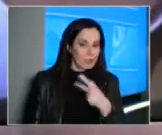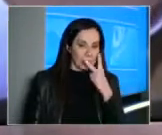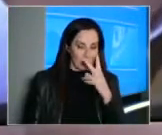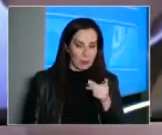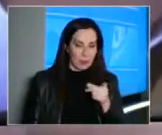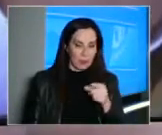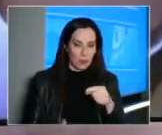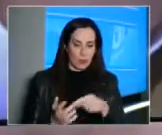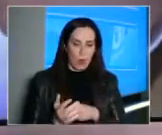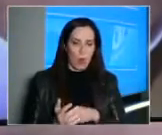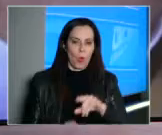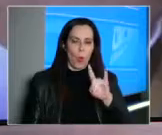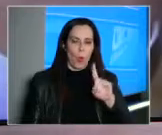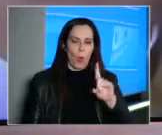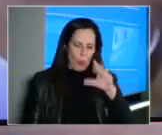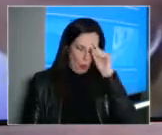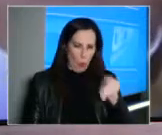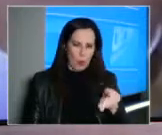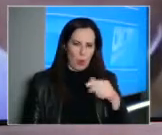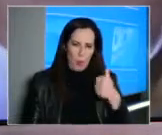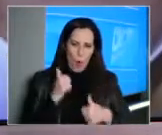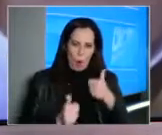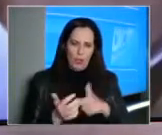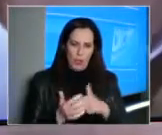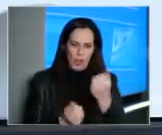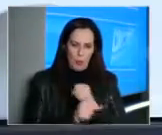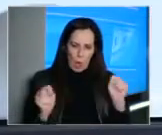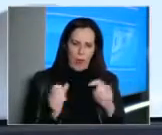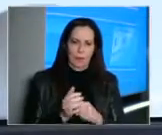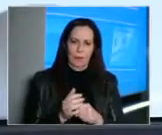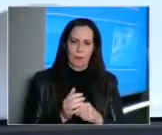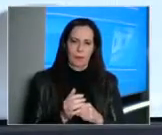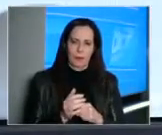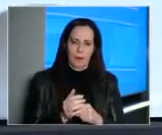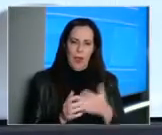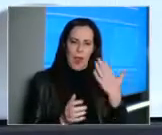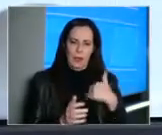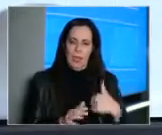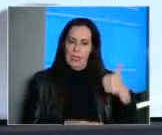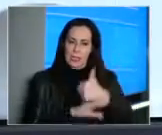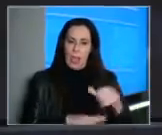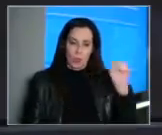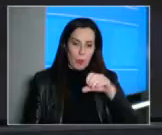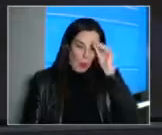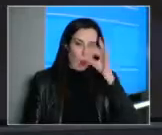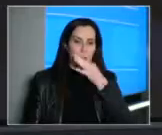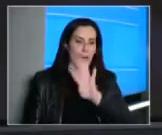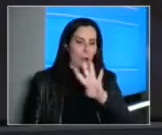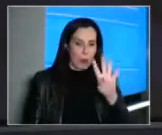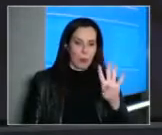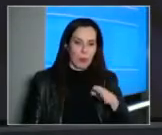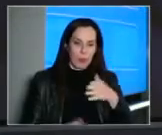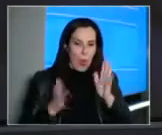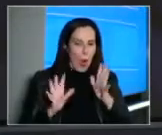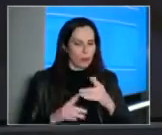מסתכל בחור כמו חוליאן קסטרו, מועמד היה שר אצל אובמה, בחור בן 44, מאוד